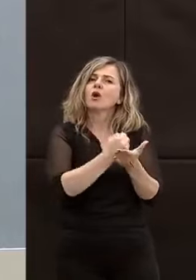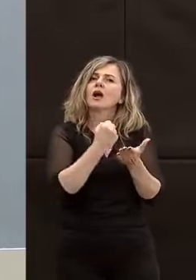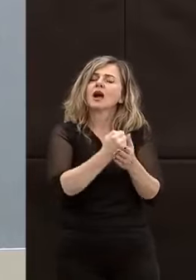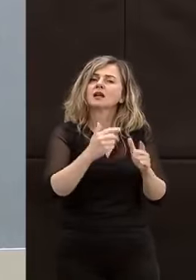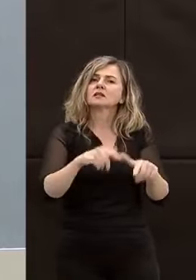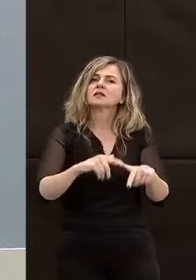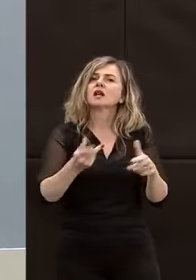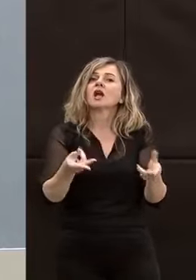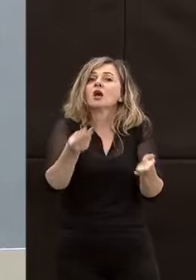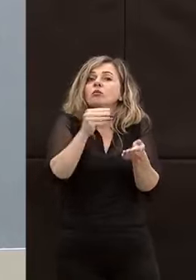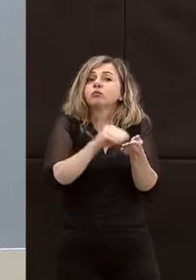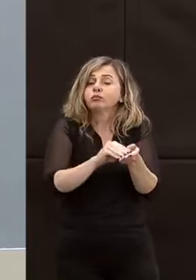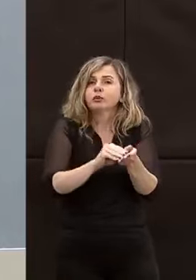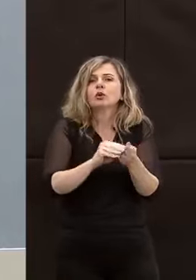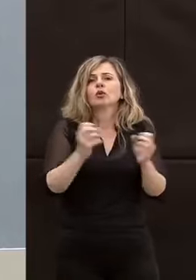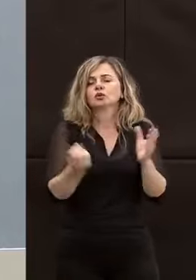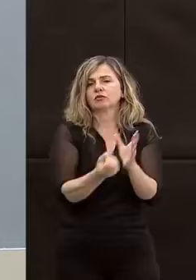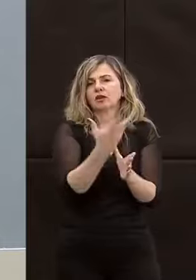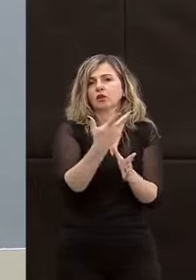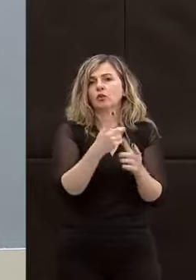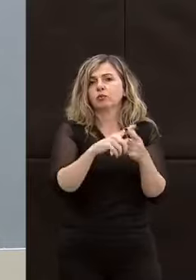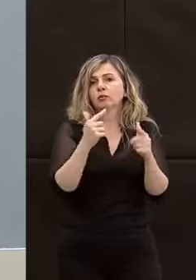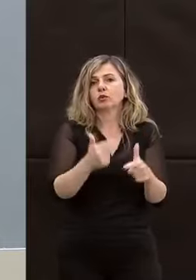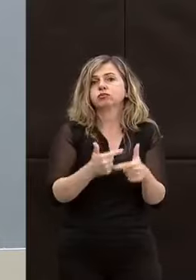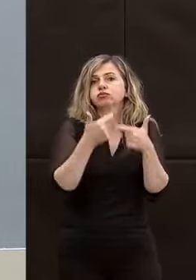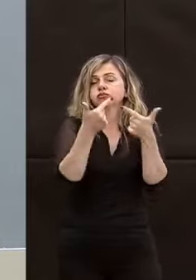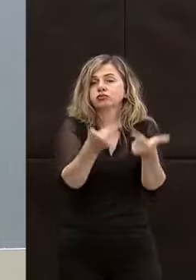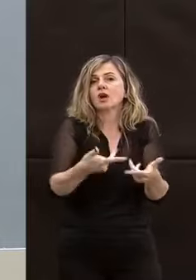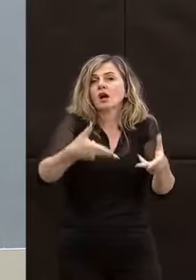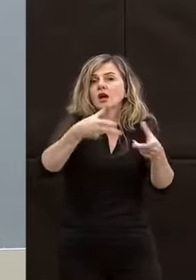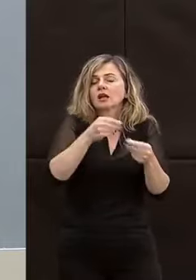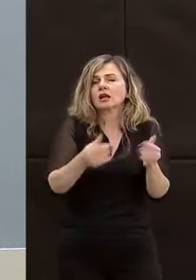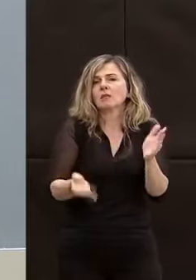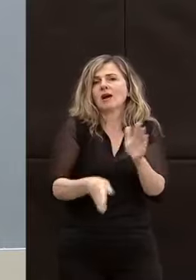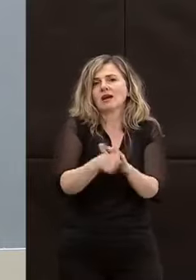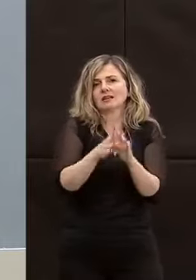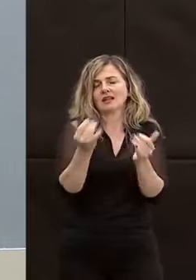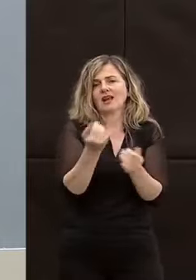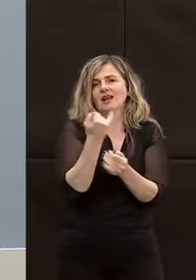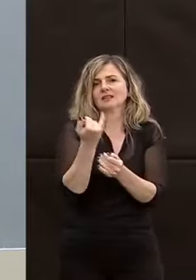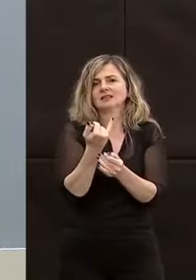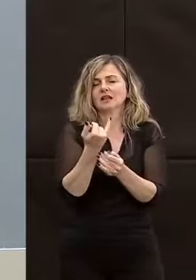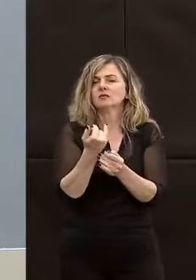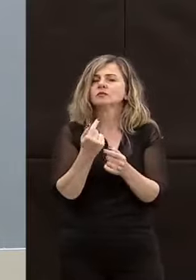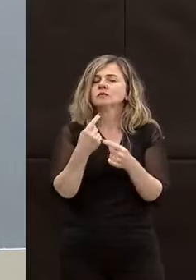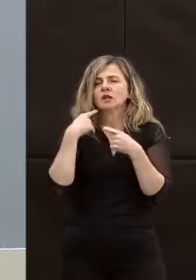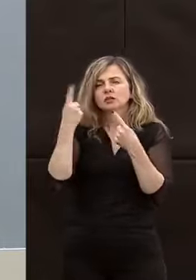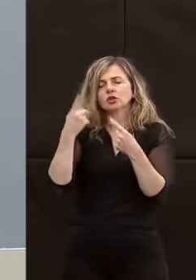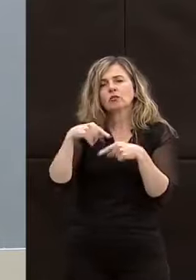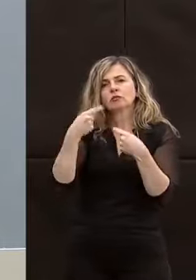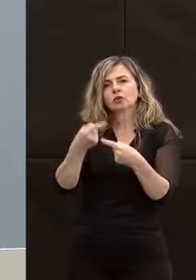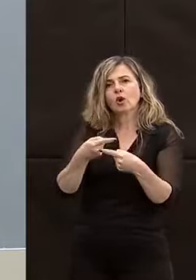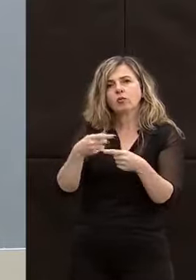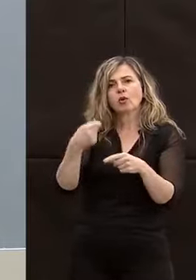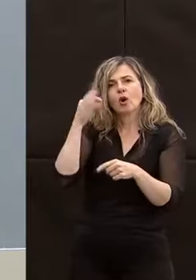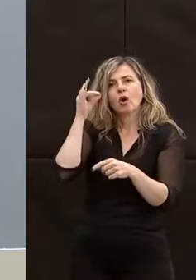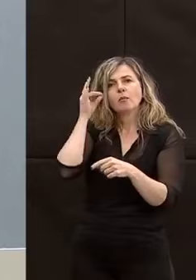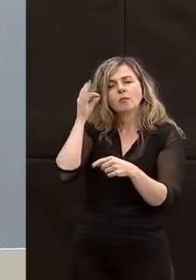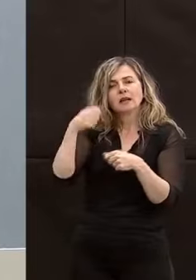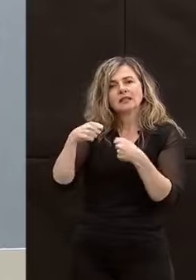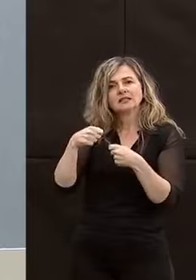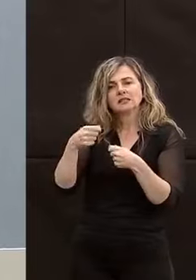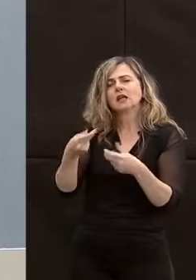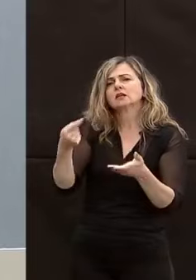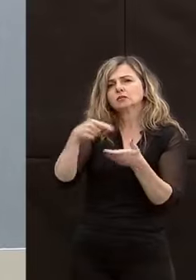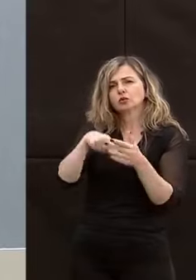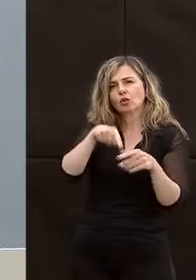ma soprattutto si potrà favorire una ripartenza so che poi il presidente ci tornerà su questo argomento